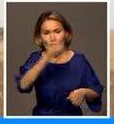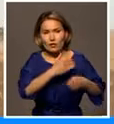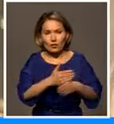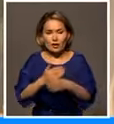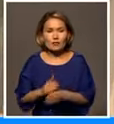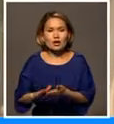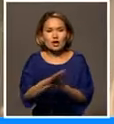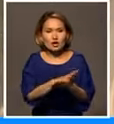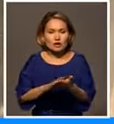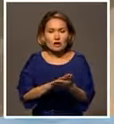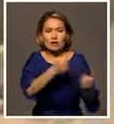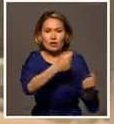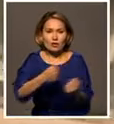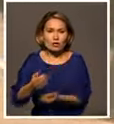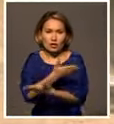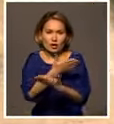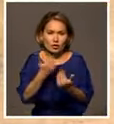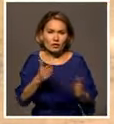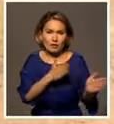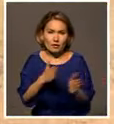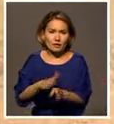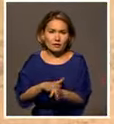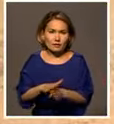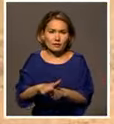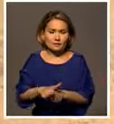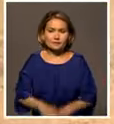қарқынында кідіріс жоқ. Болат Аманбаев, Виталий Галутин, Казахстан ұлттық телеарнасы, Павлодардан.